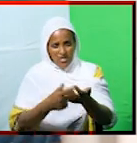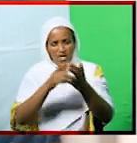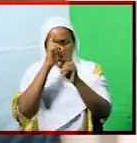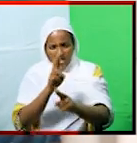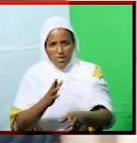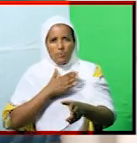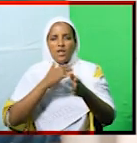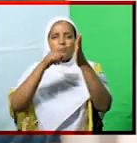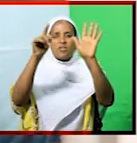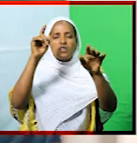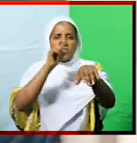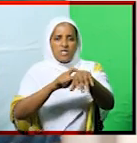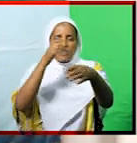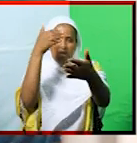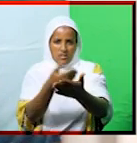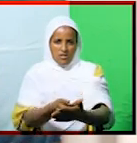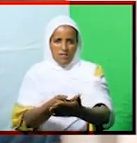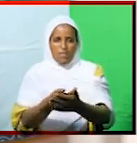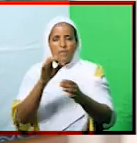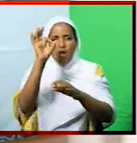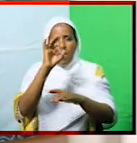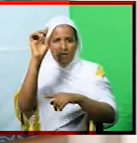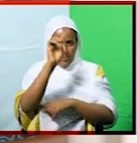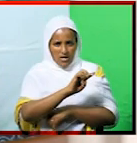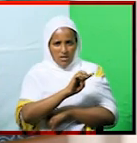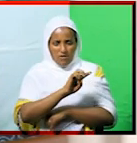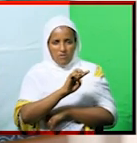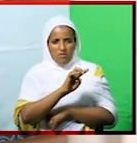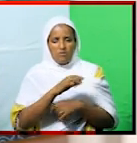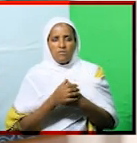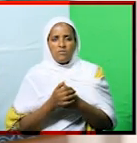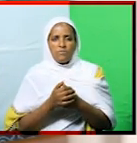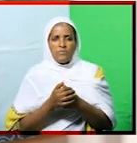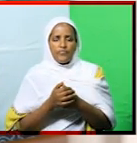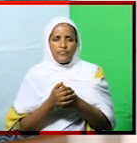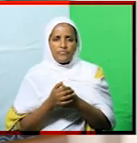አስቀድሞ የተናገረ ዳዊትን አፍ አድርጎ የተናገረት ማለት ይህም በምናውቀዋለን አለ።